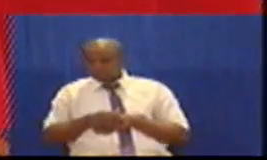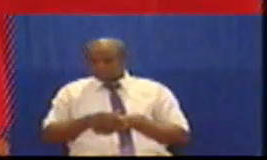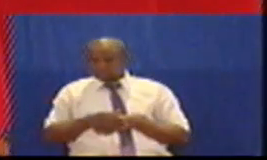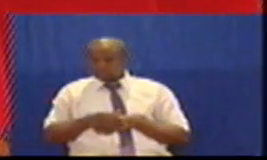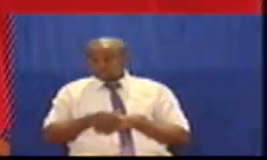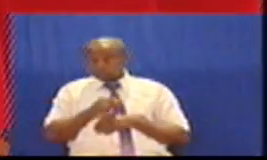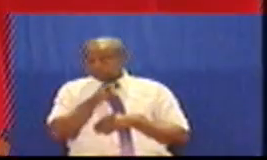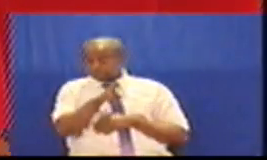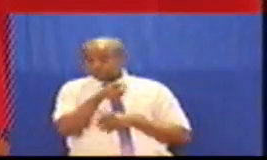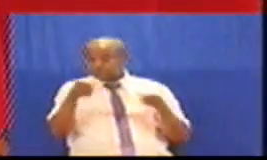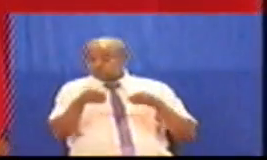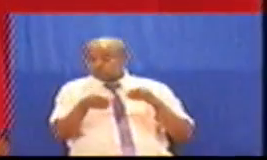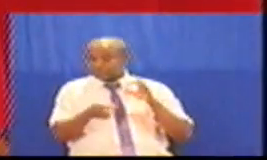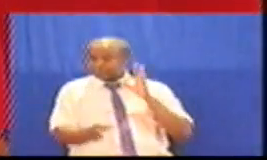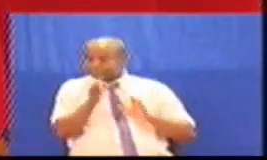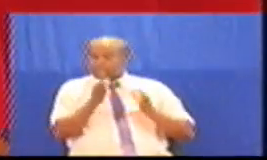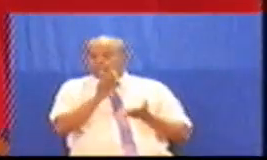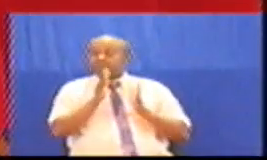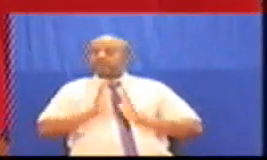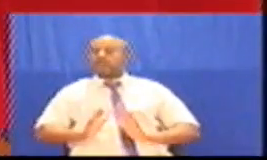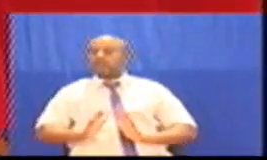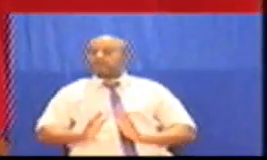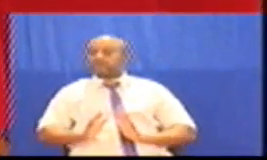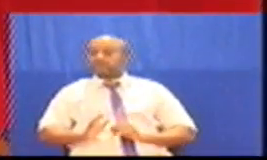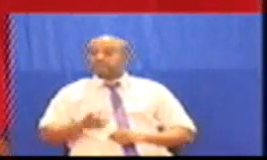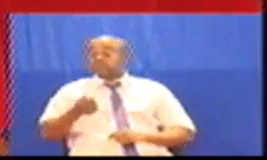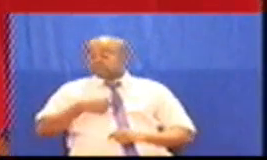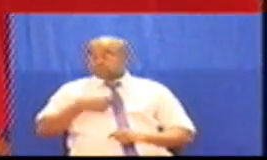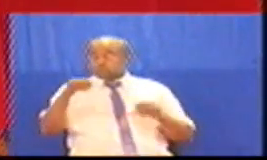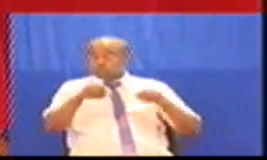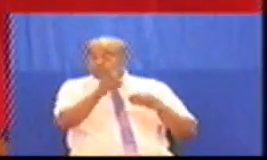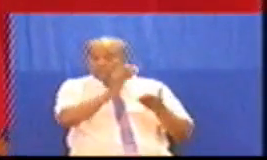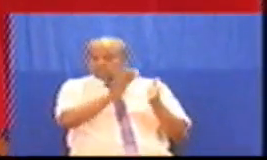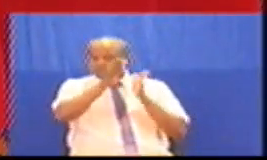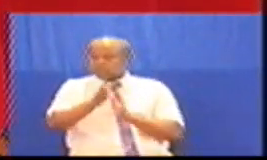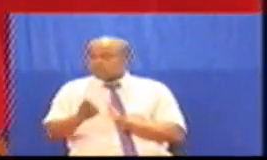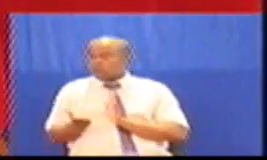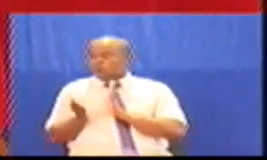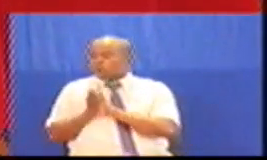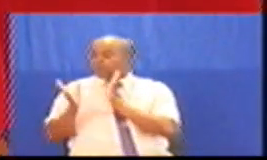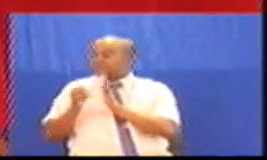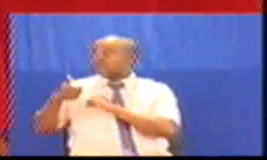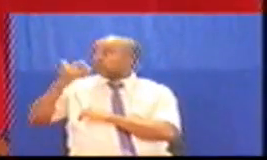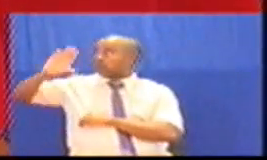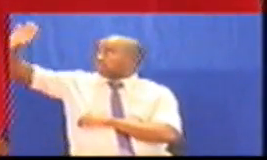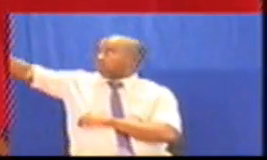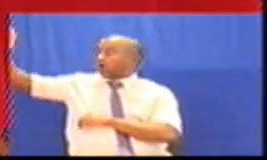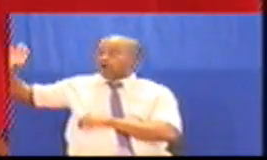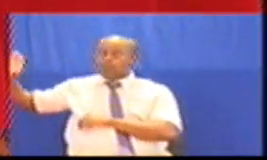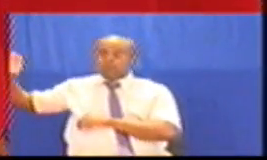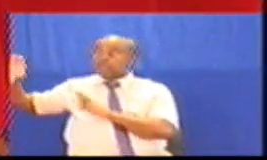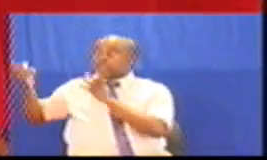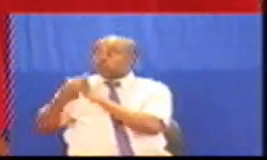ambayo imekwisha kamilika na tumeiombea pesa na inafanya kazi. Katika kipindi